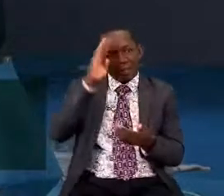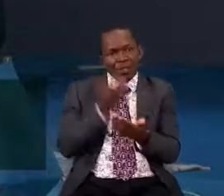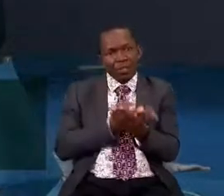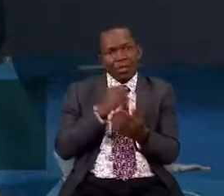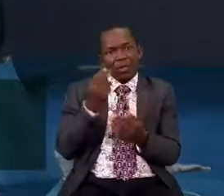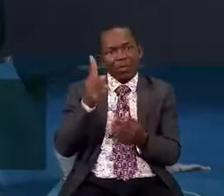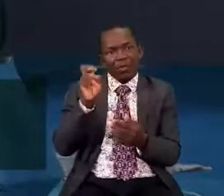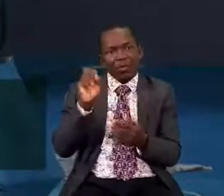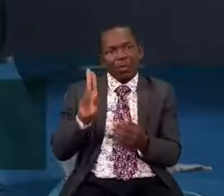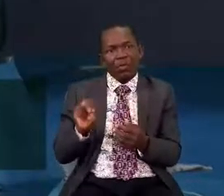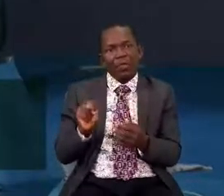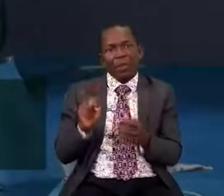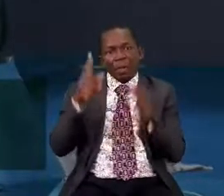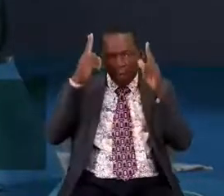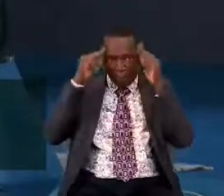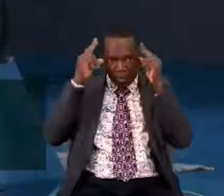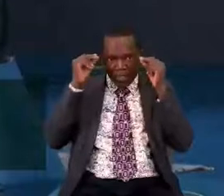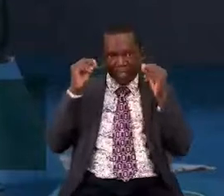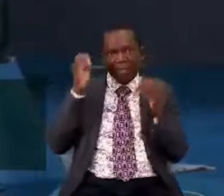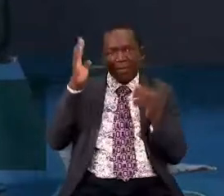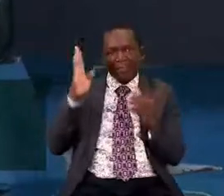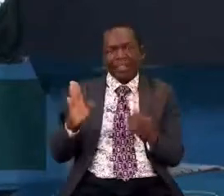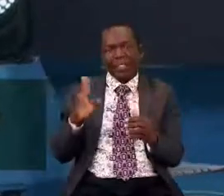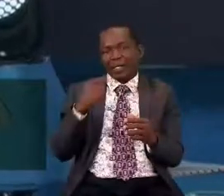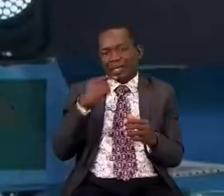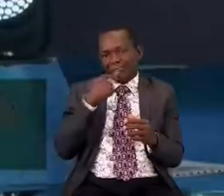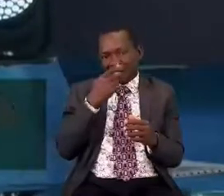mort. Maintenant, lève-toi,